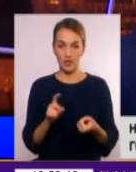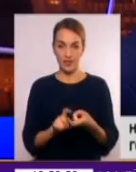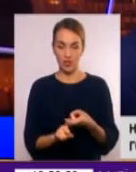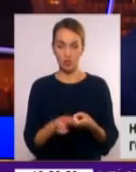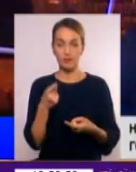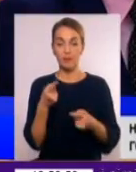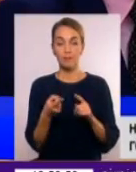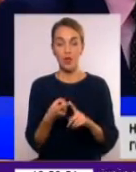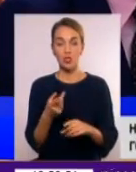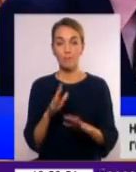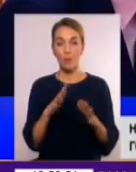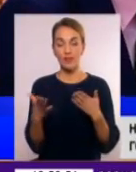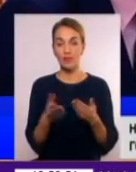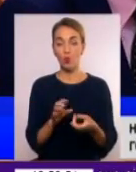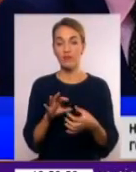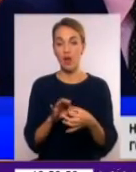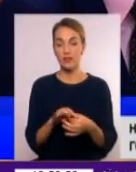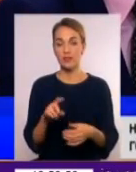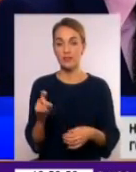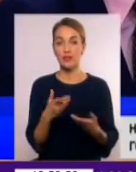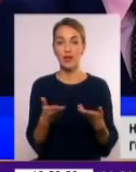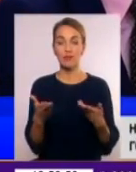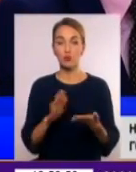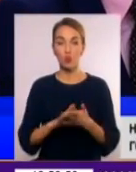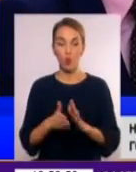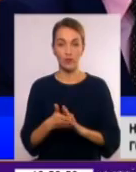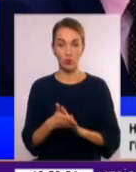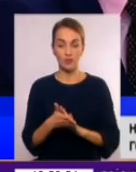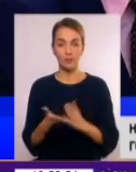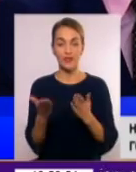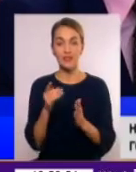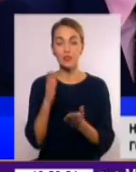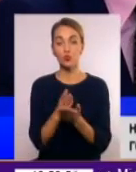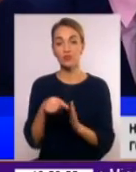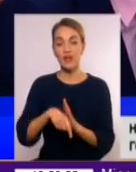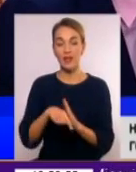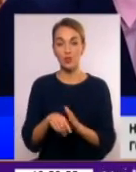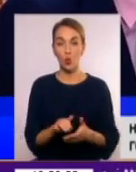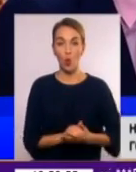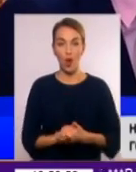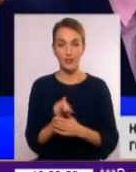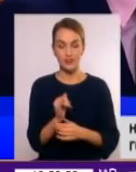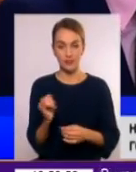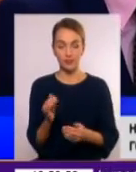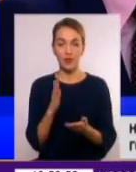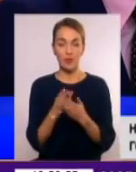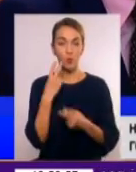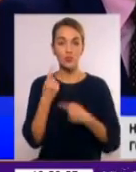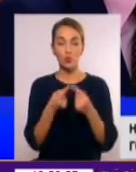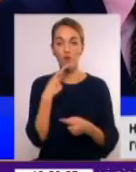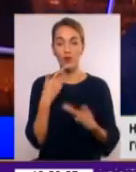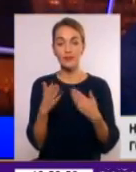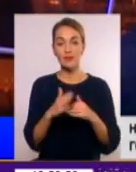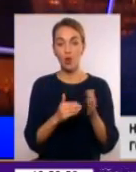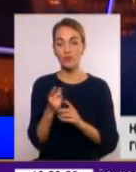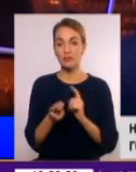Це перший момент, який пов'язаний з якимись домовленостями, які існують всередині коаліції. Вони є, безумовно, про них постійно говорять, і якісь